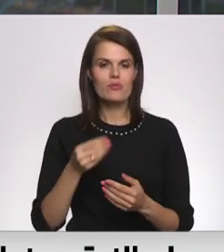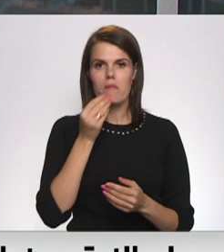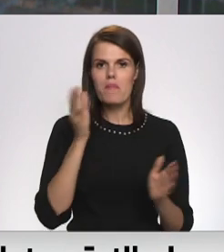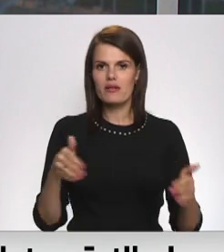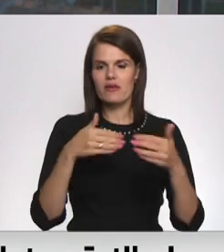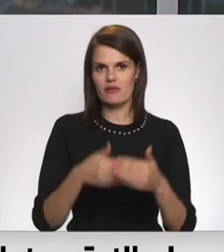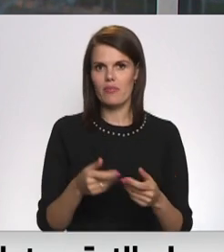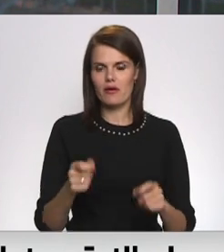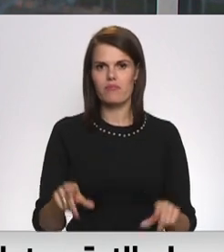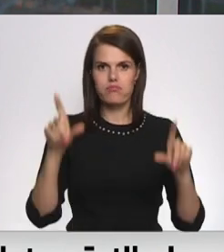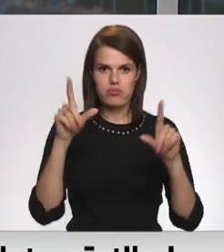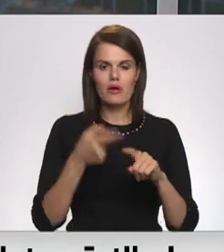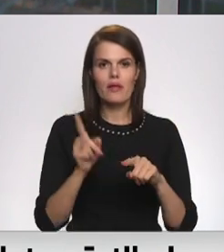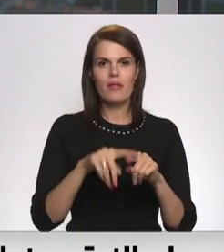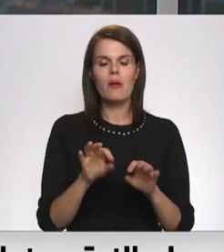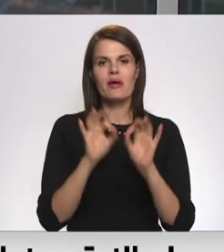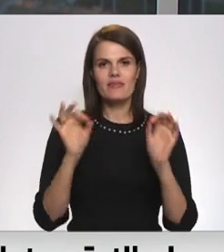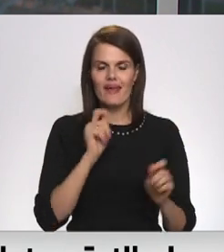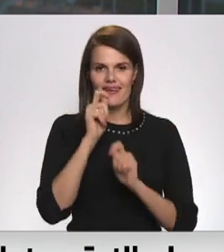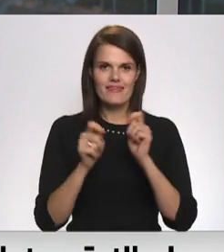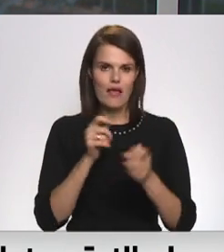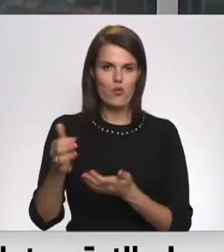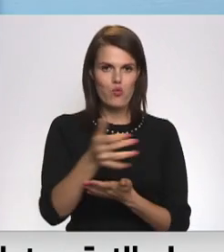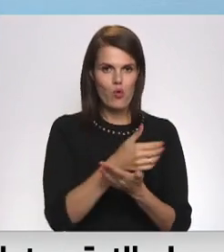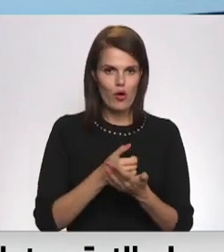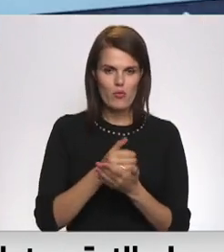sākta ziedošanas kampaņa darbības paplašināšanai.